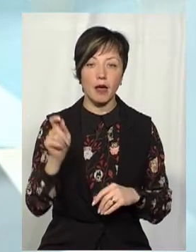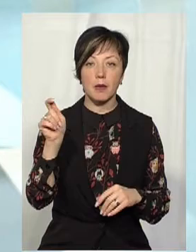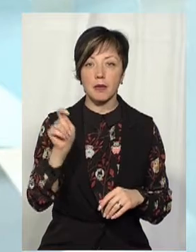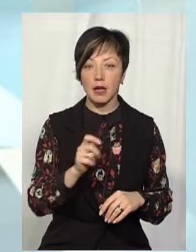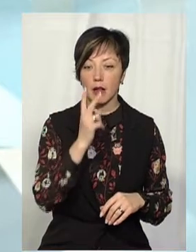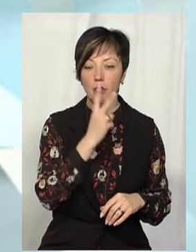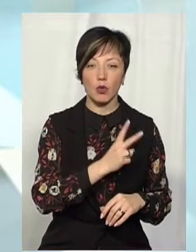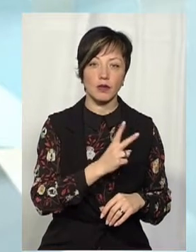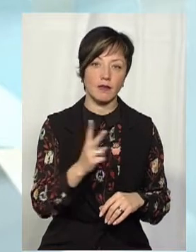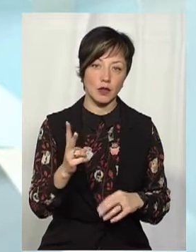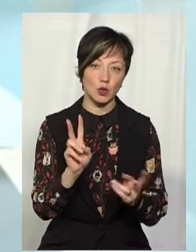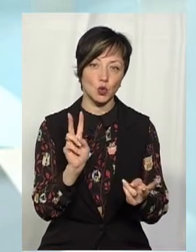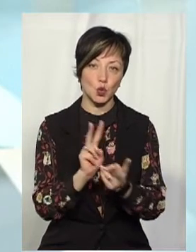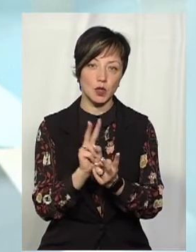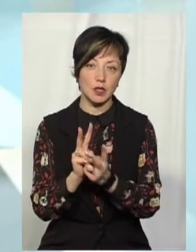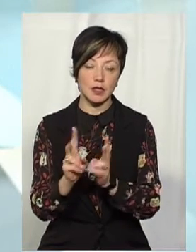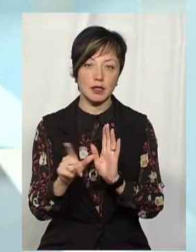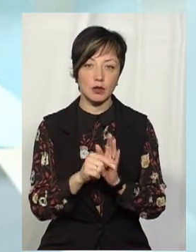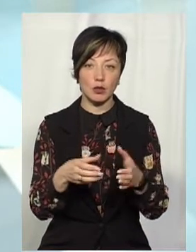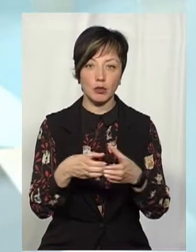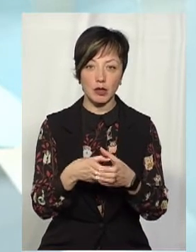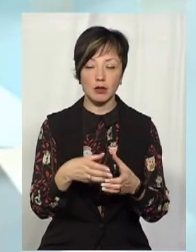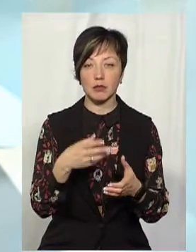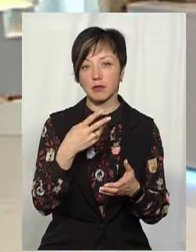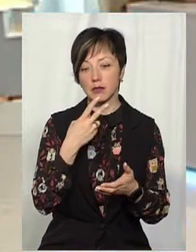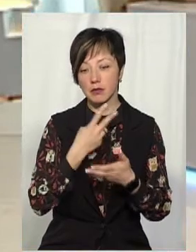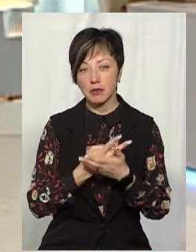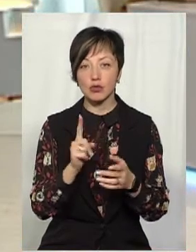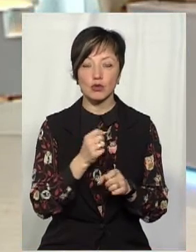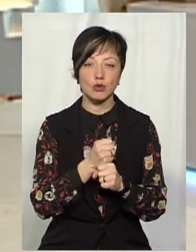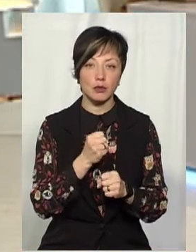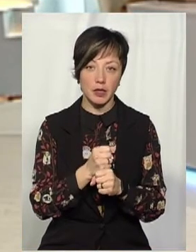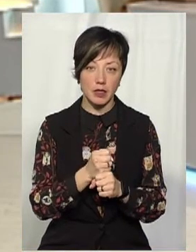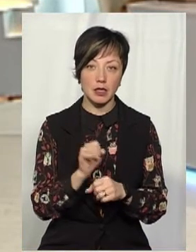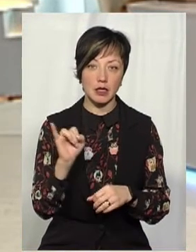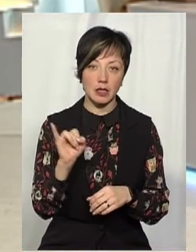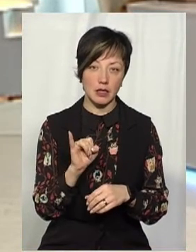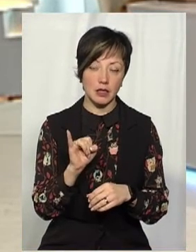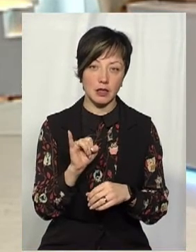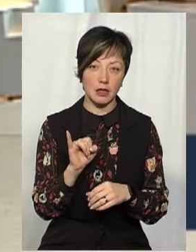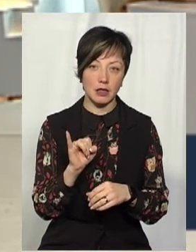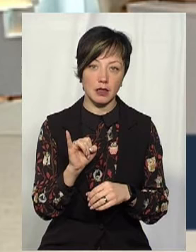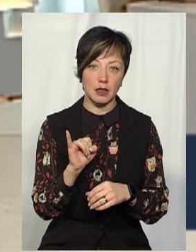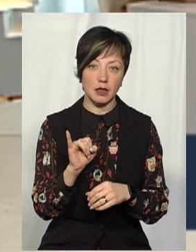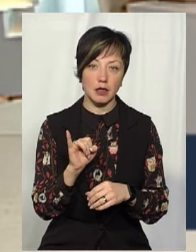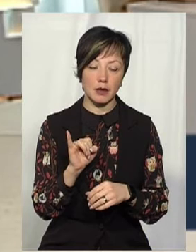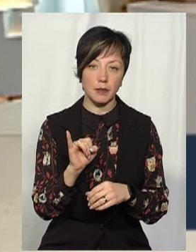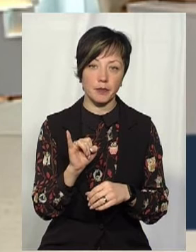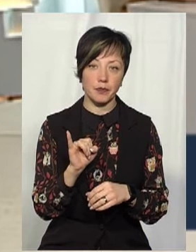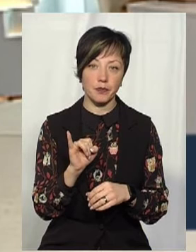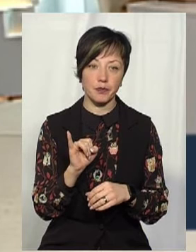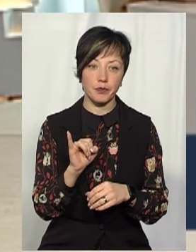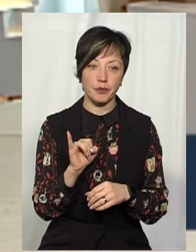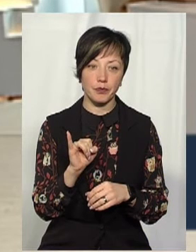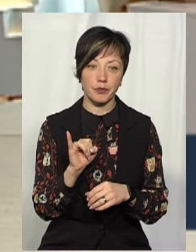приїхали, подивилися, зустрілися з громадою, громада представила, що вони зробили, і ми, якби, скажімо, прийняли